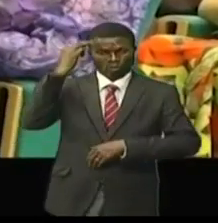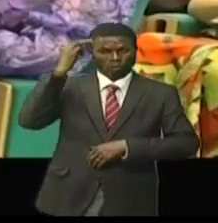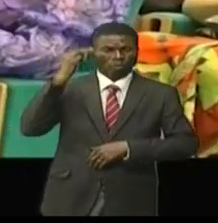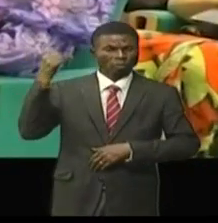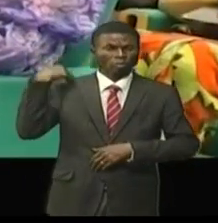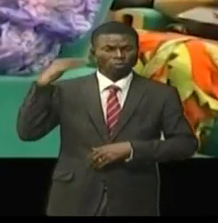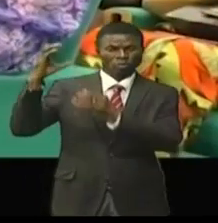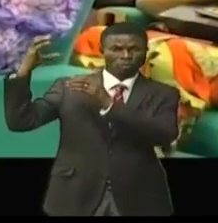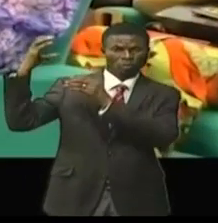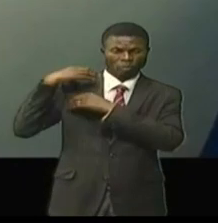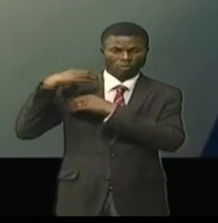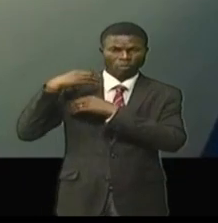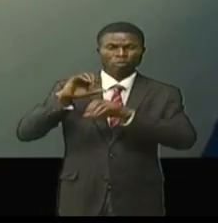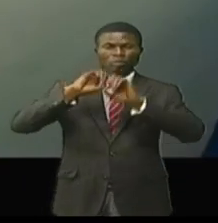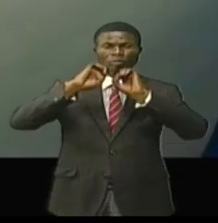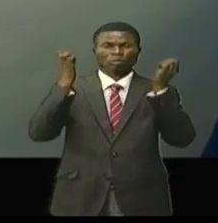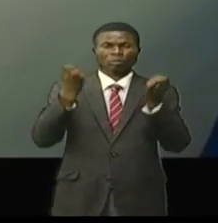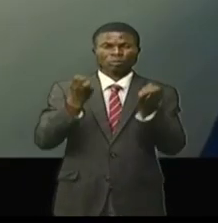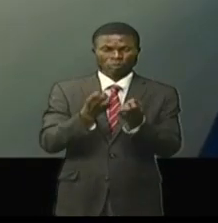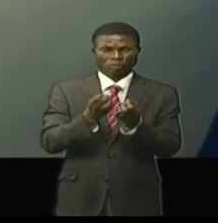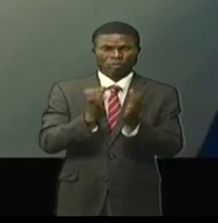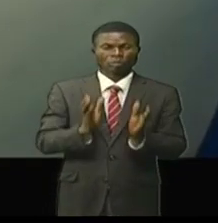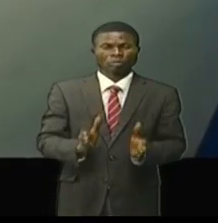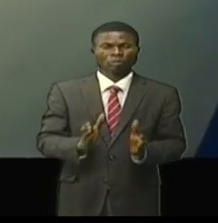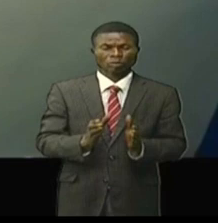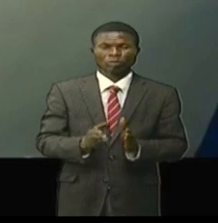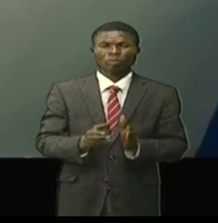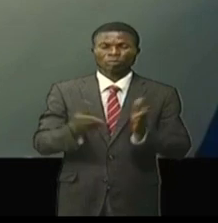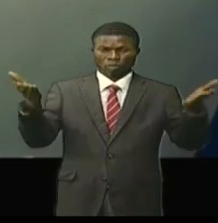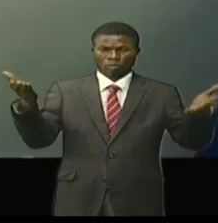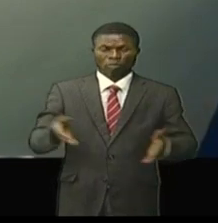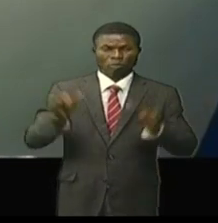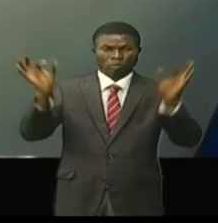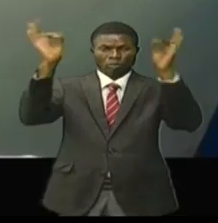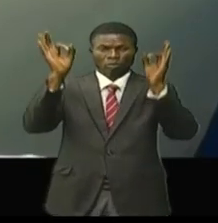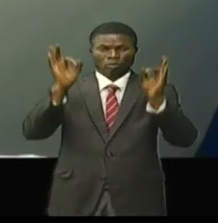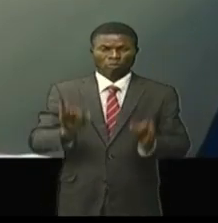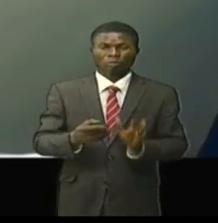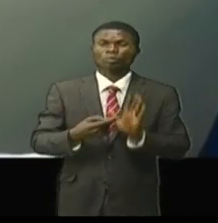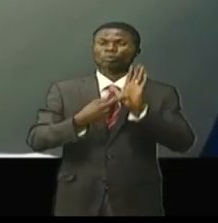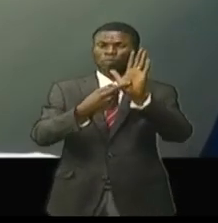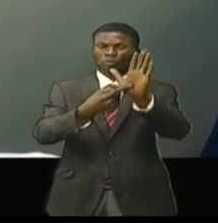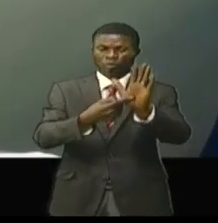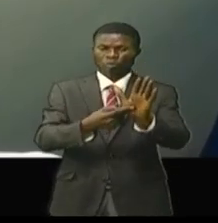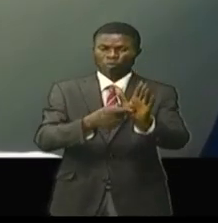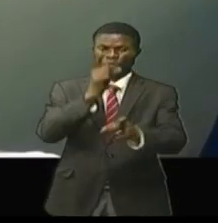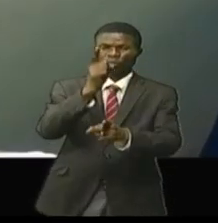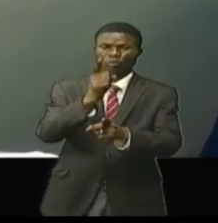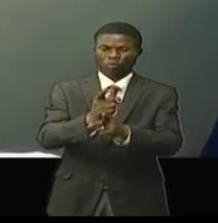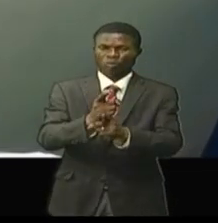d'État en charge de l'entrepreneuriat, Justin Magala, présent à ce forum, a démontré de manière succincte la vision du